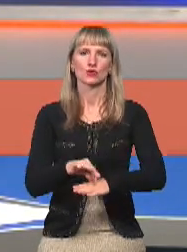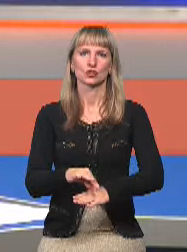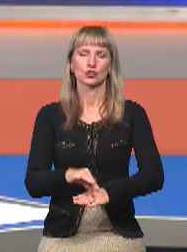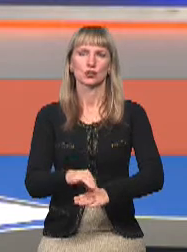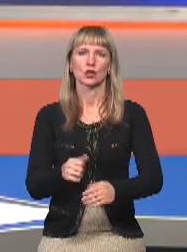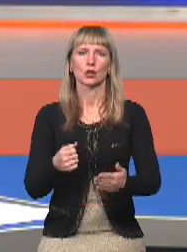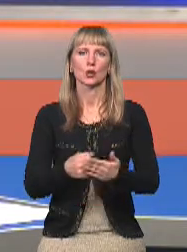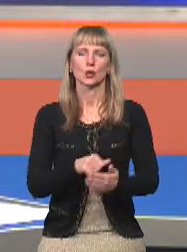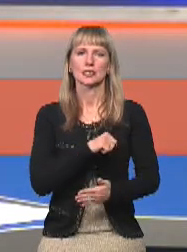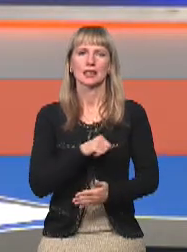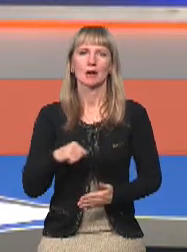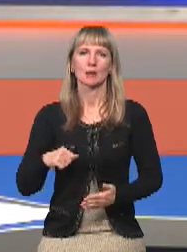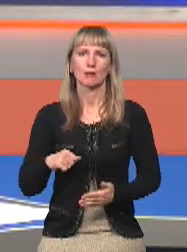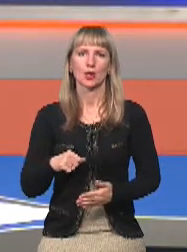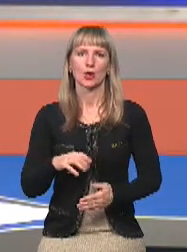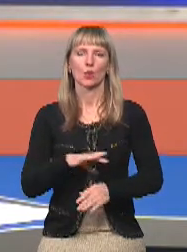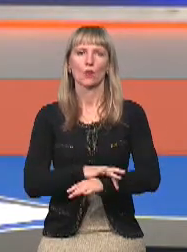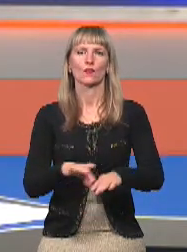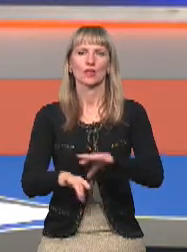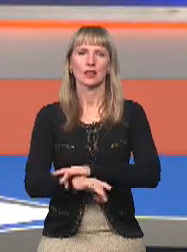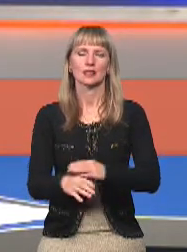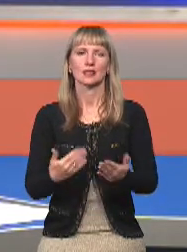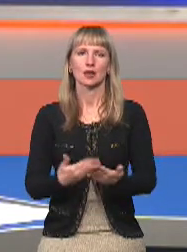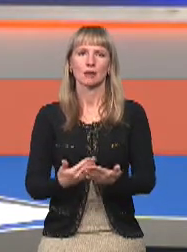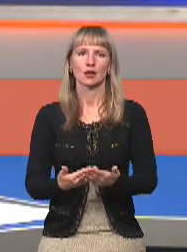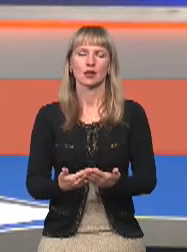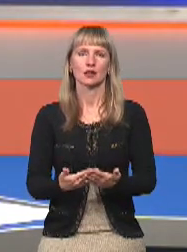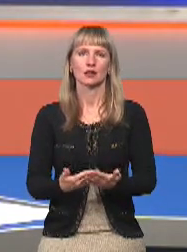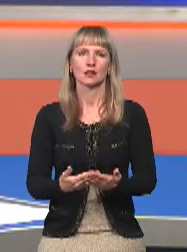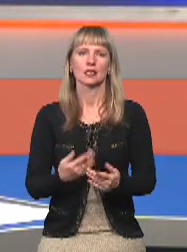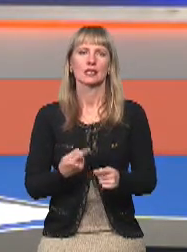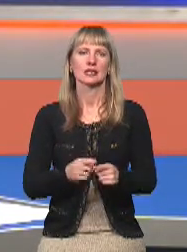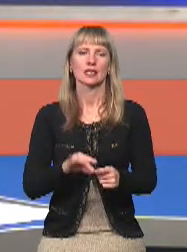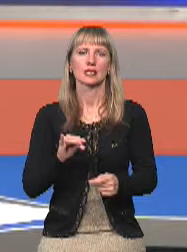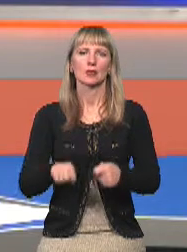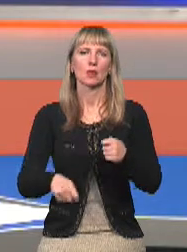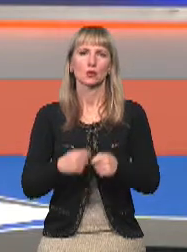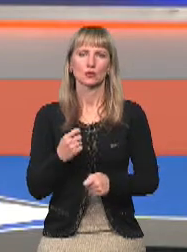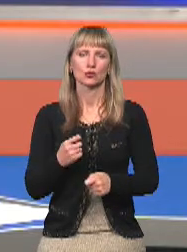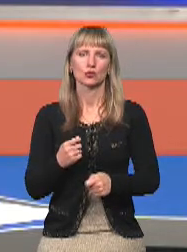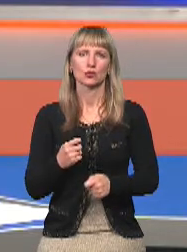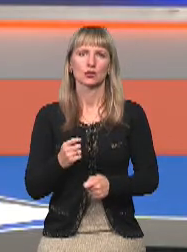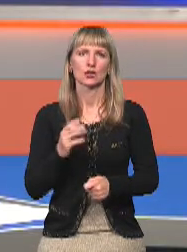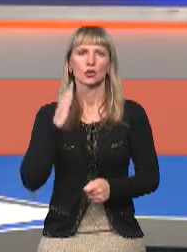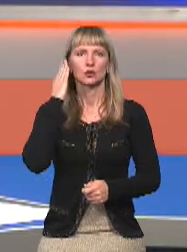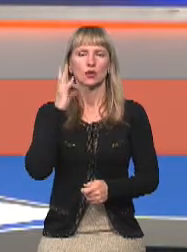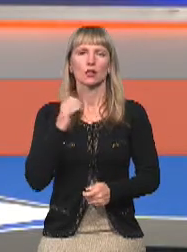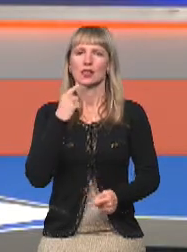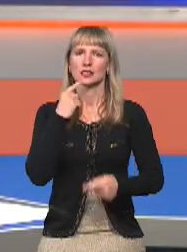до самих ув'язнених, наприклад. Да? Тобто це і порушення сну, не